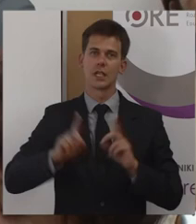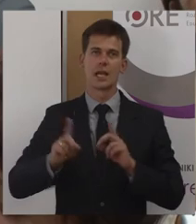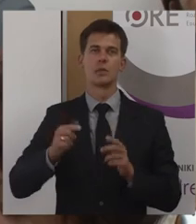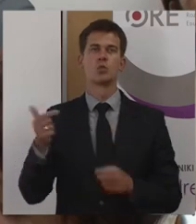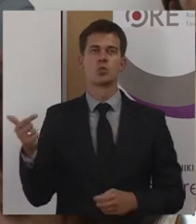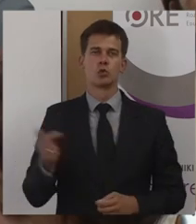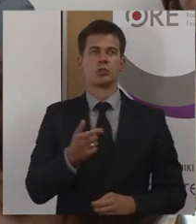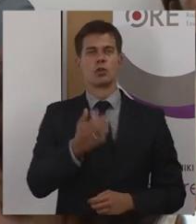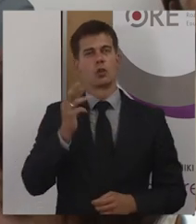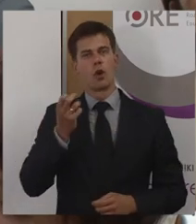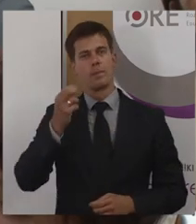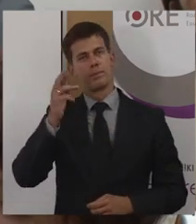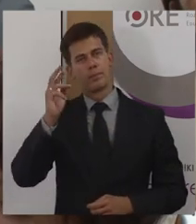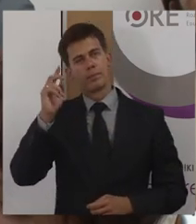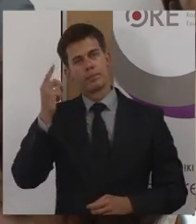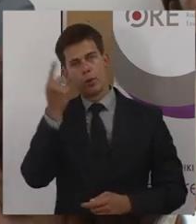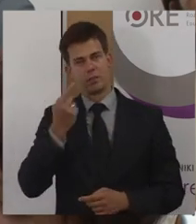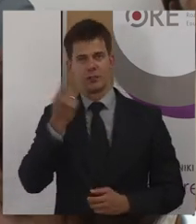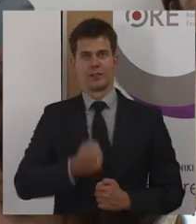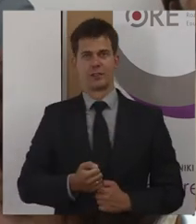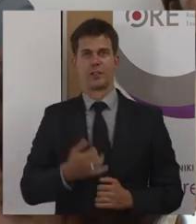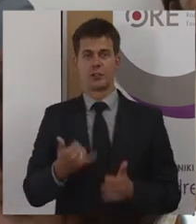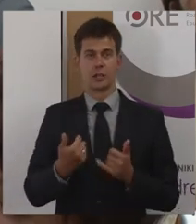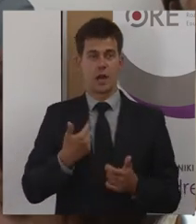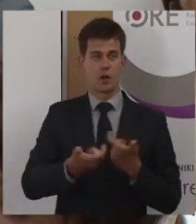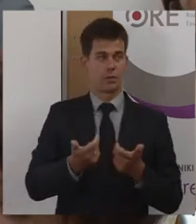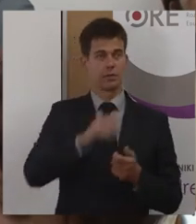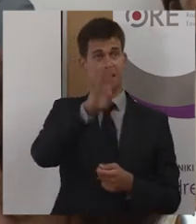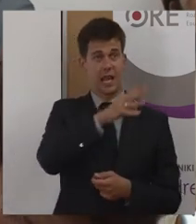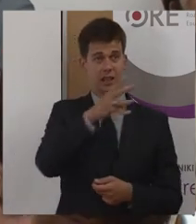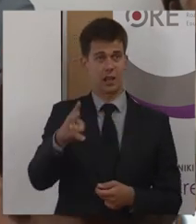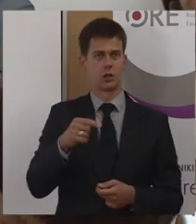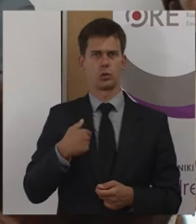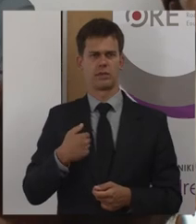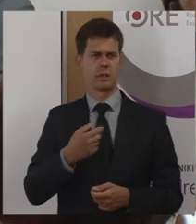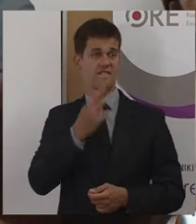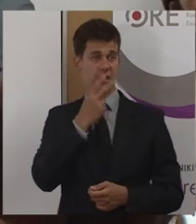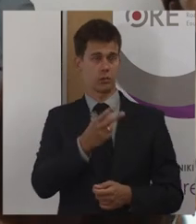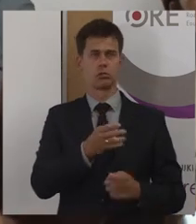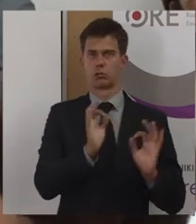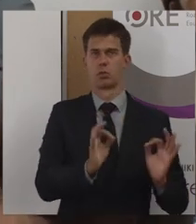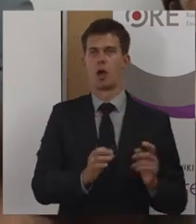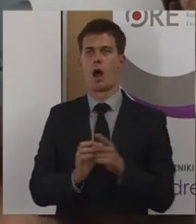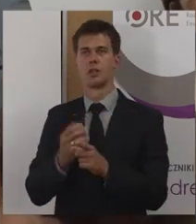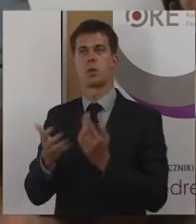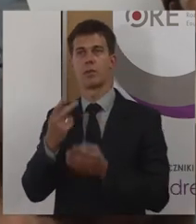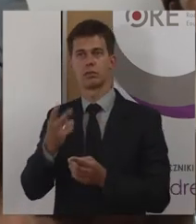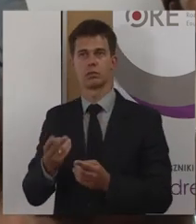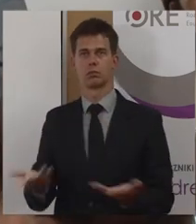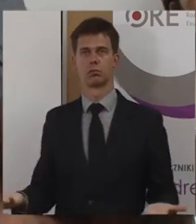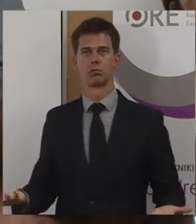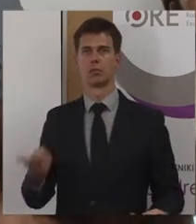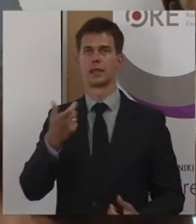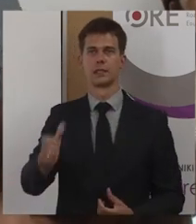być maksymalnie dostępne dla wszystkich, uproszczone w taki sposób, żeby i uczniowie pełnosprawni, i niepełnosprawni byli w stanie z tego skorzystać.